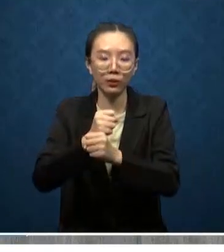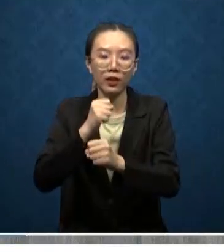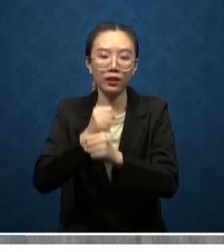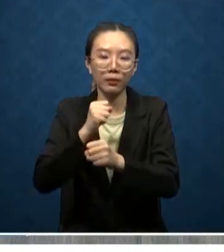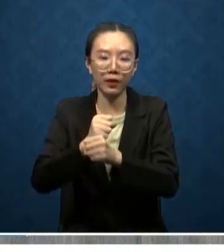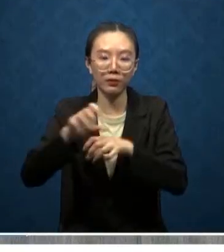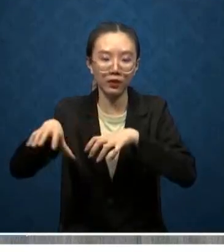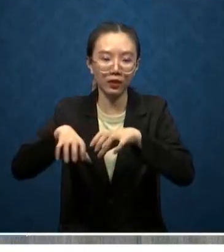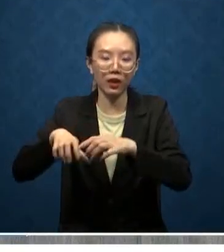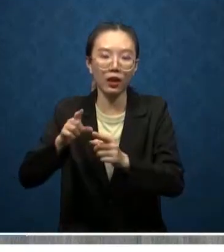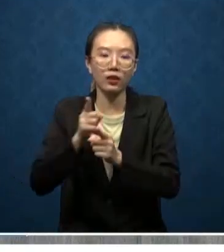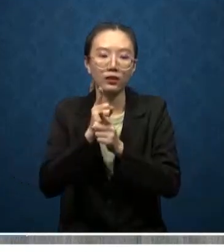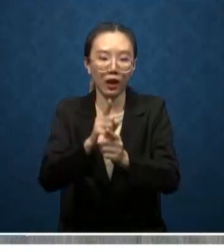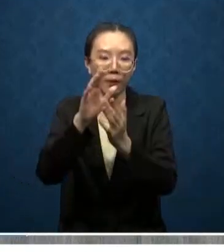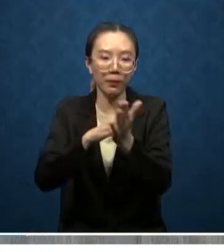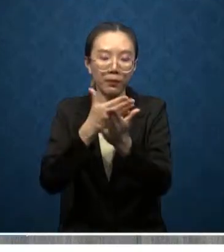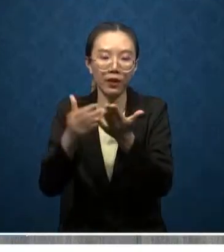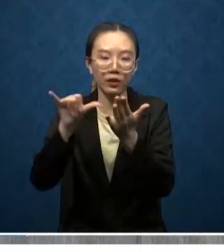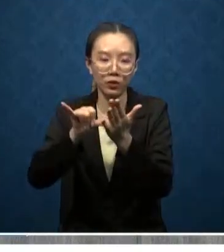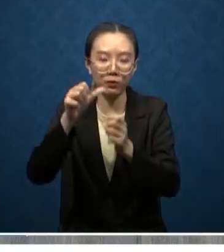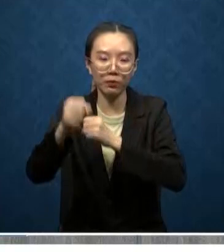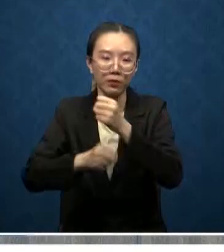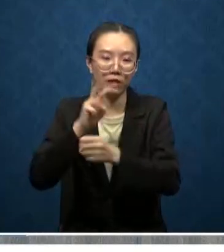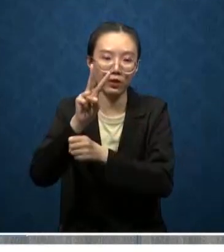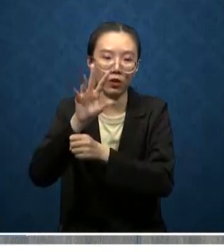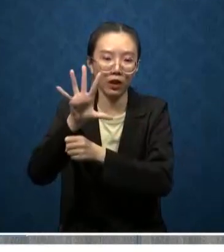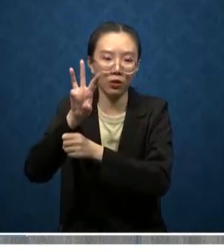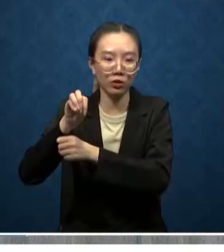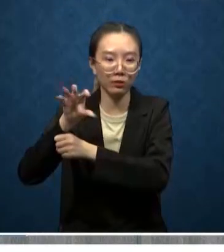การตามยุทธศาสตร์ชาติประจำปี 2565